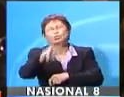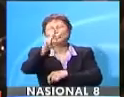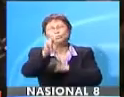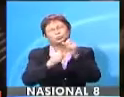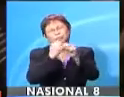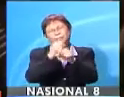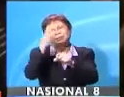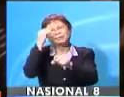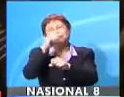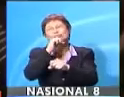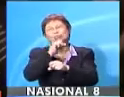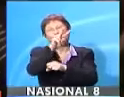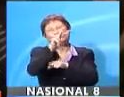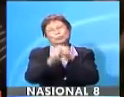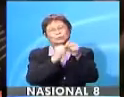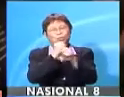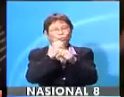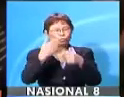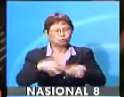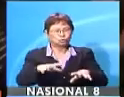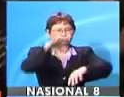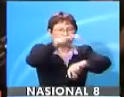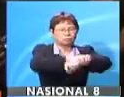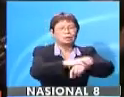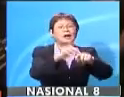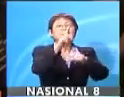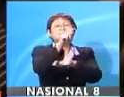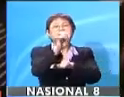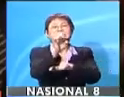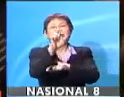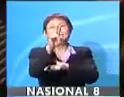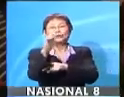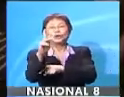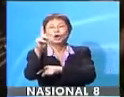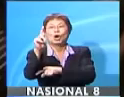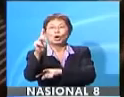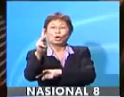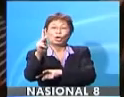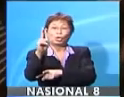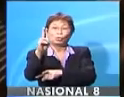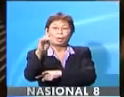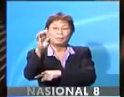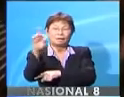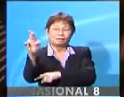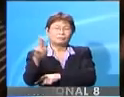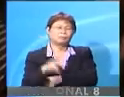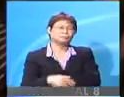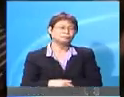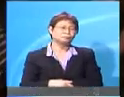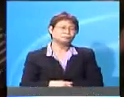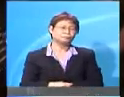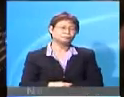20-an. Di mana? Kita tahan di kawasan Teluk Kumbar. Ya? Dia ada mengenali dengan tepik? Banyak